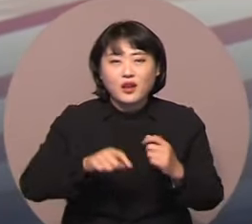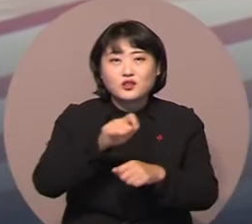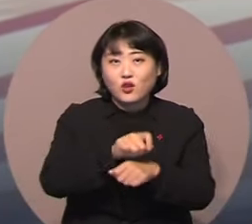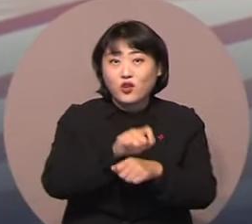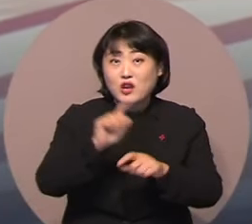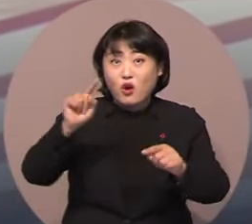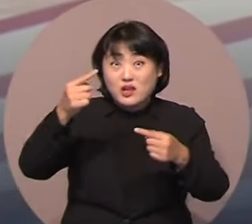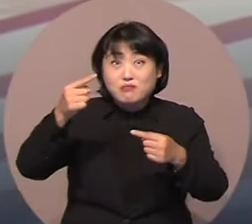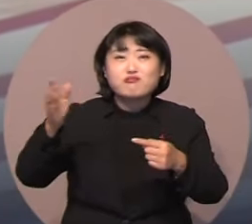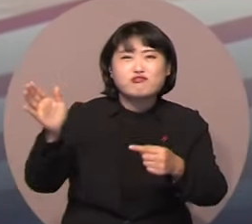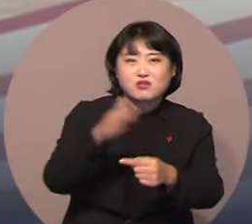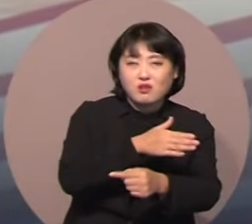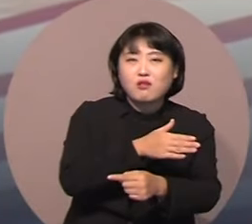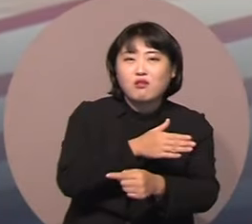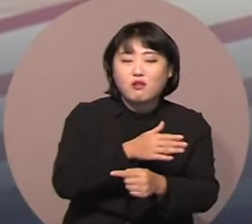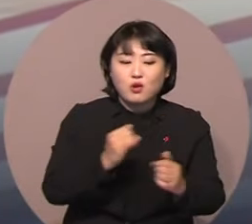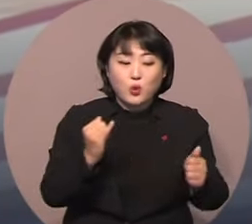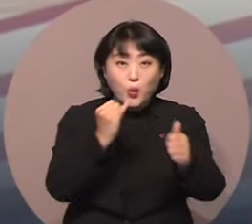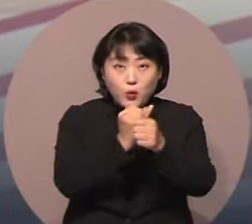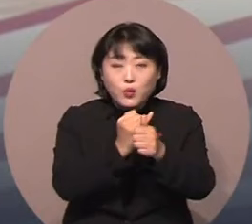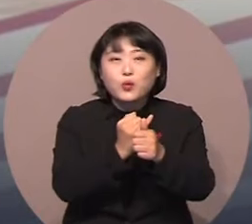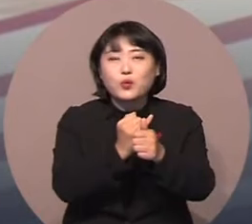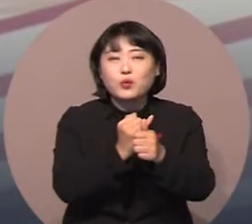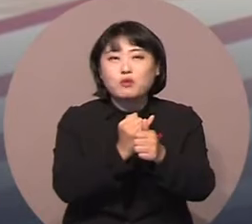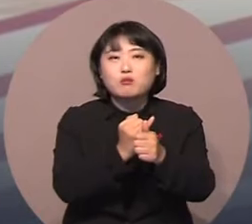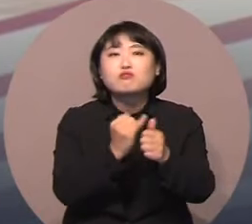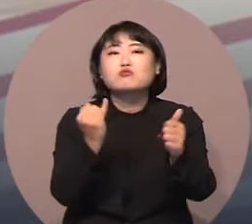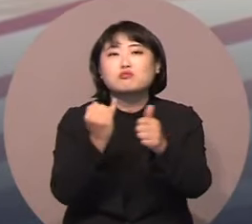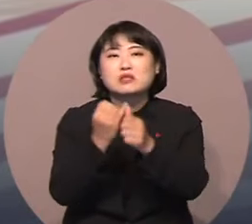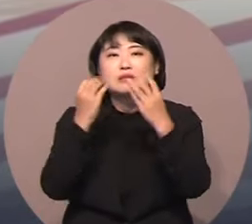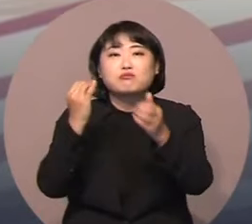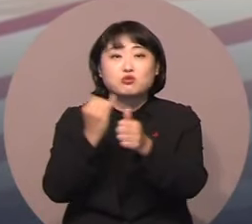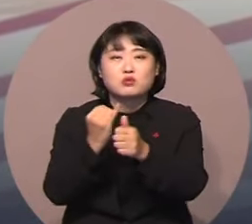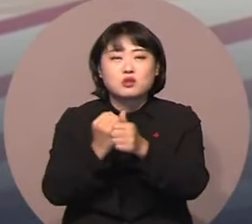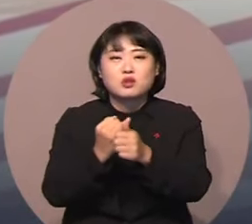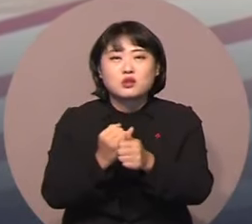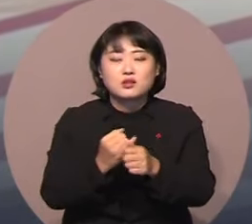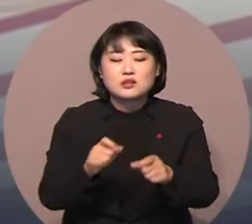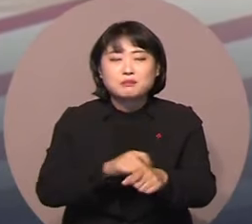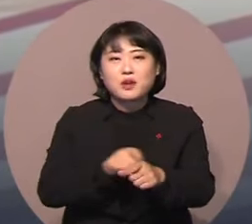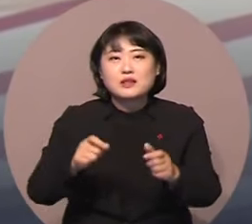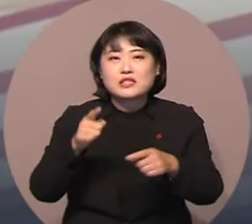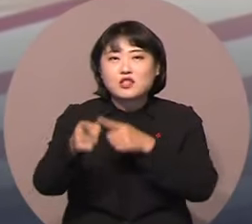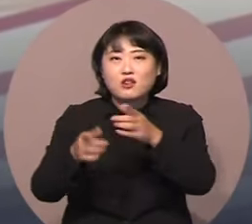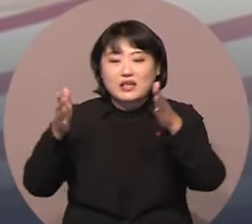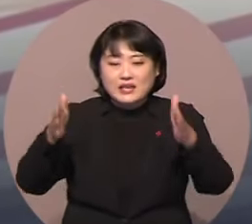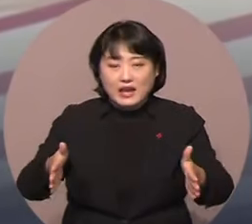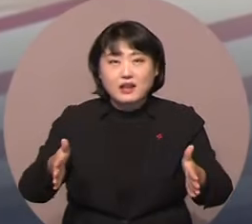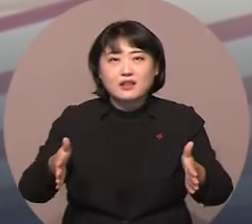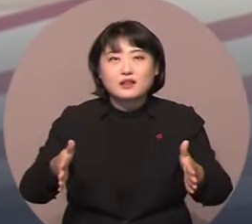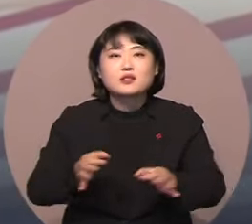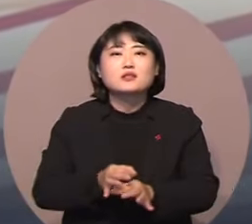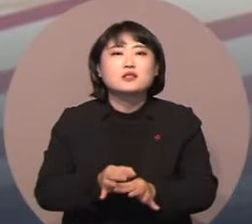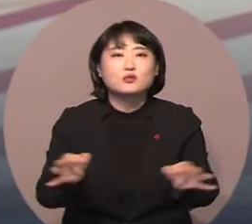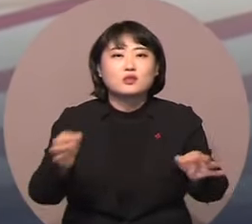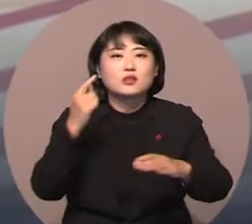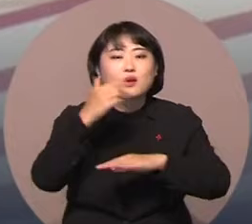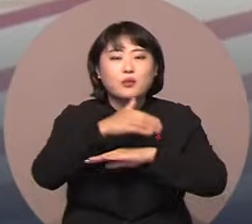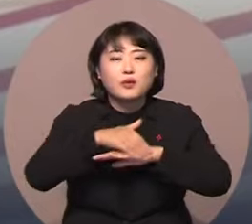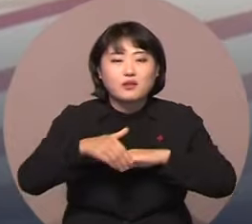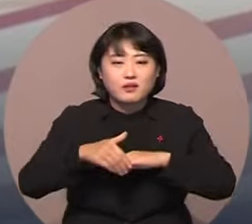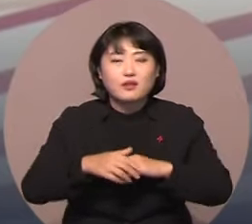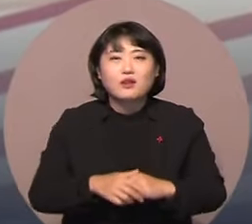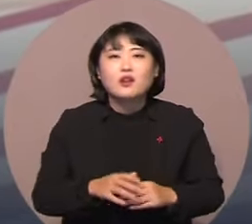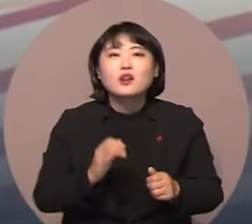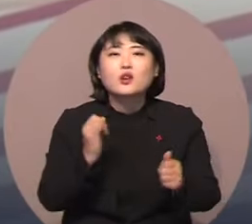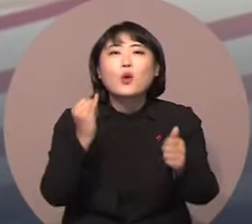완료되는시기 사이에 결혼한 부부들에 대해서는 별도의 신청기관을 두어 소급해서 결혼